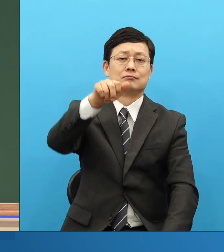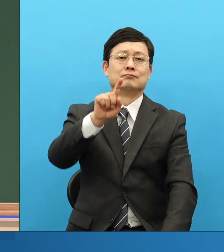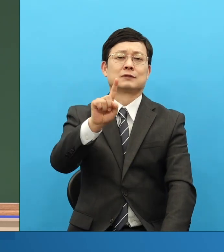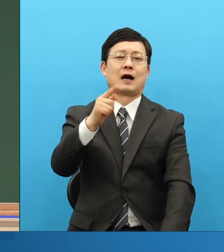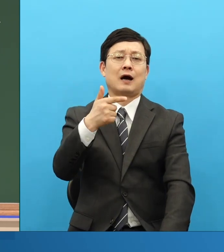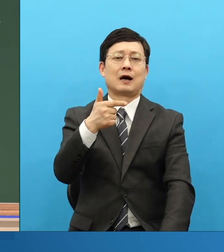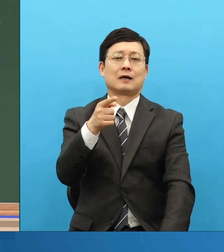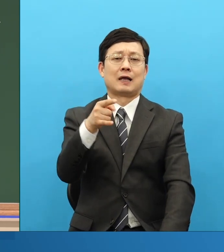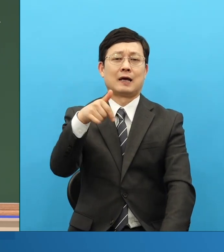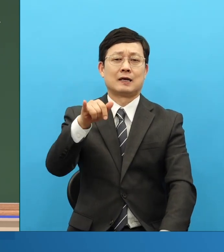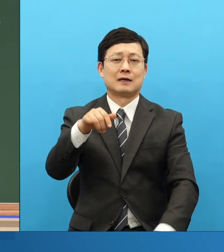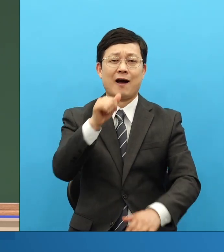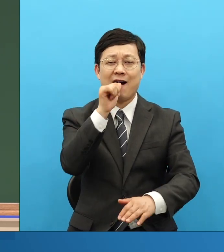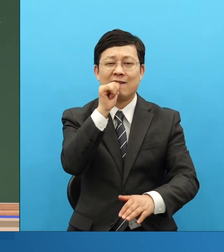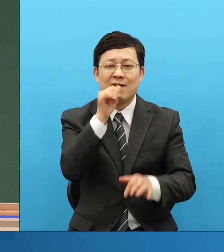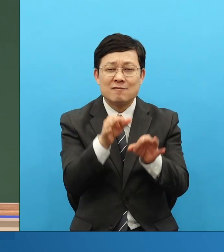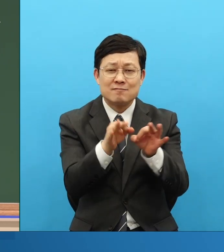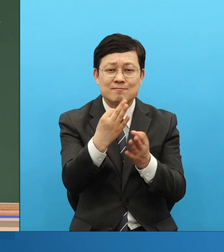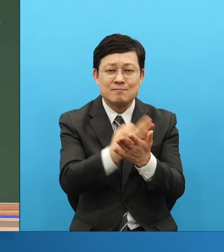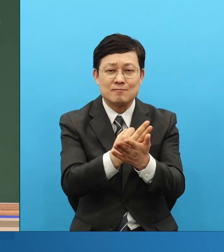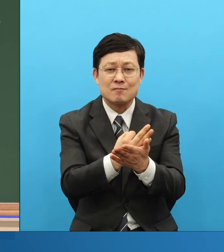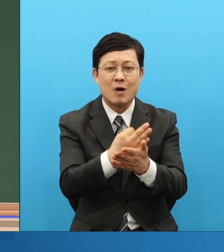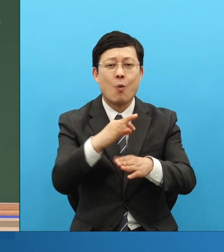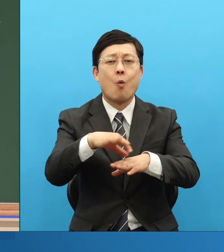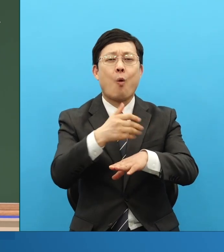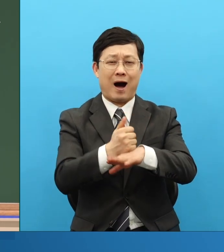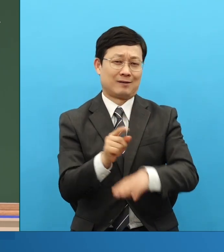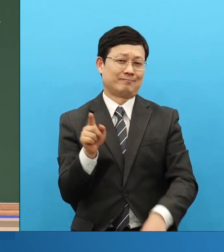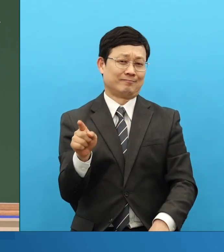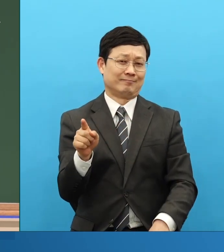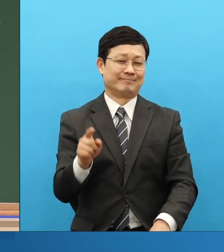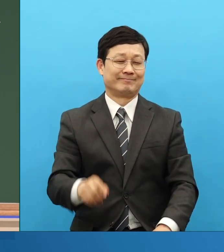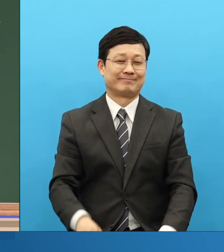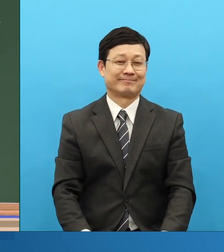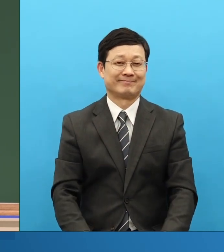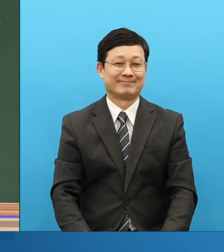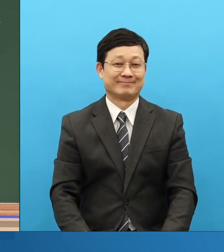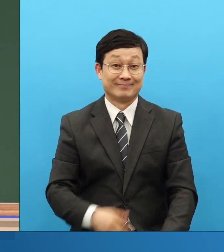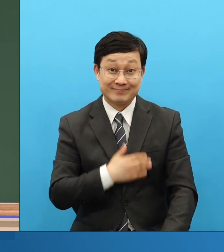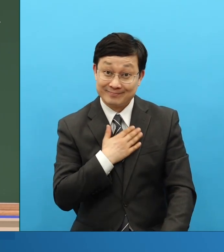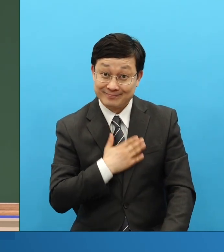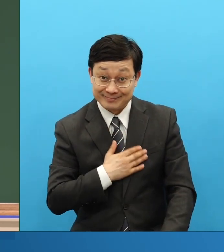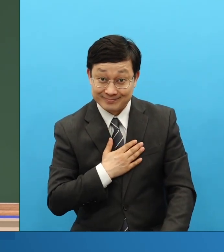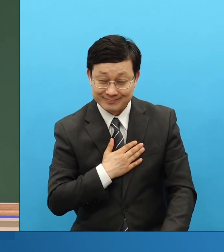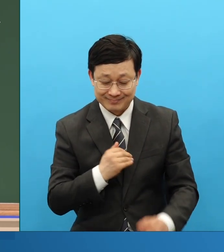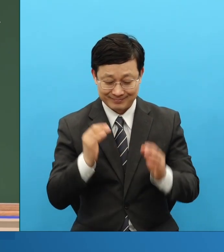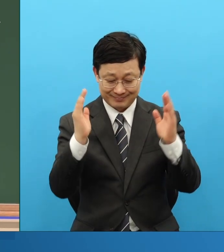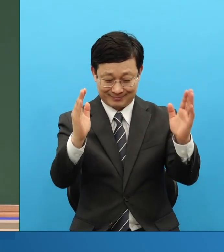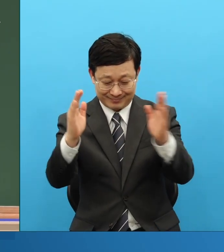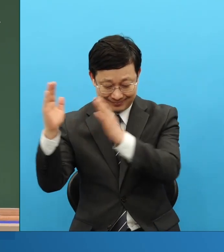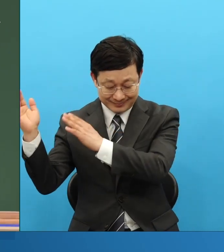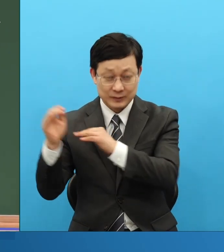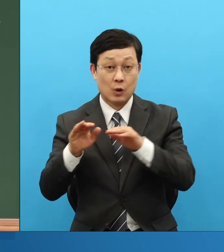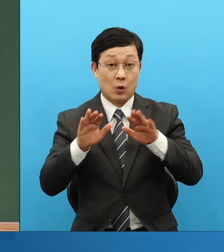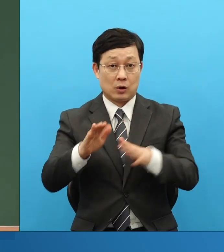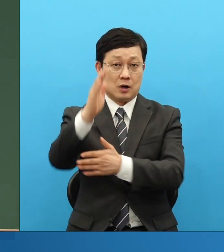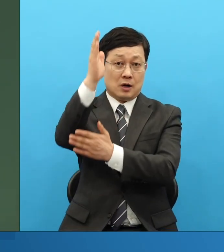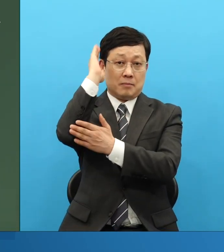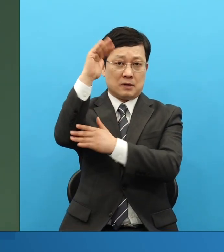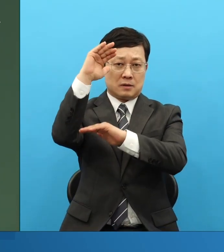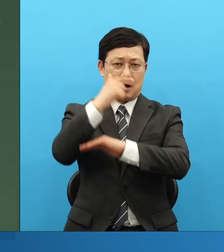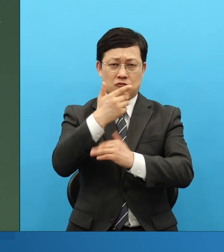the king of the steel industry. 그래서 오늘 이 메시지는 굉장히 중요합니다. That is why today's message is very